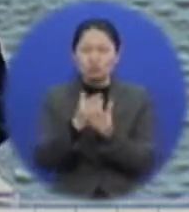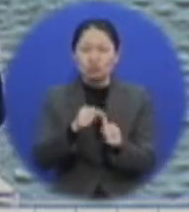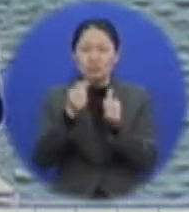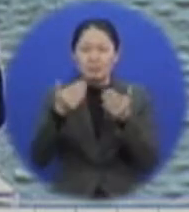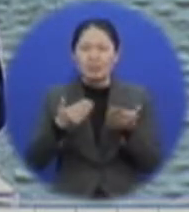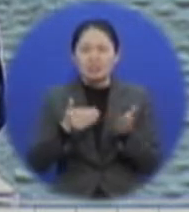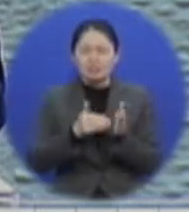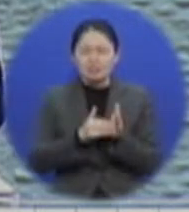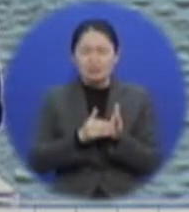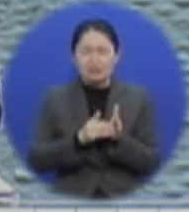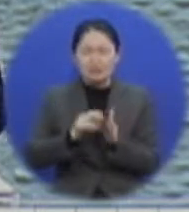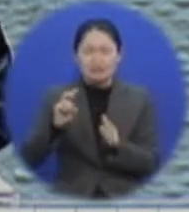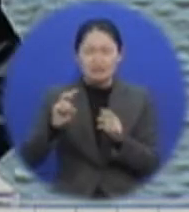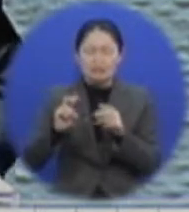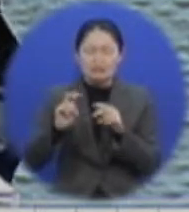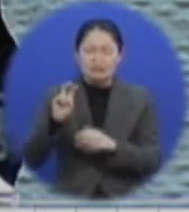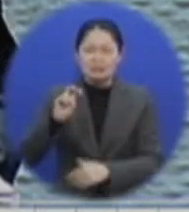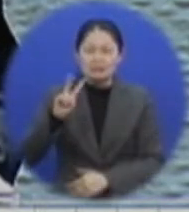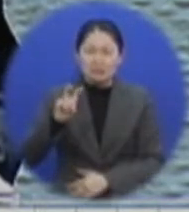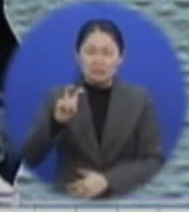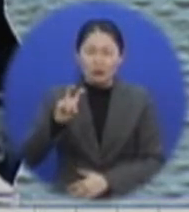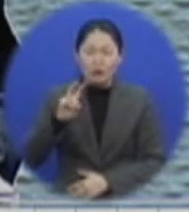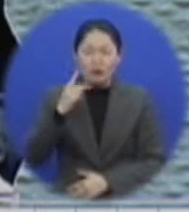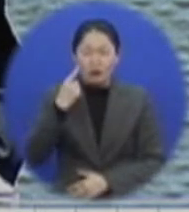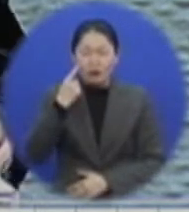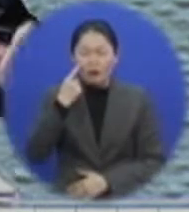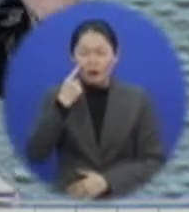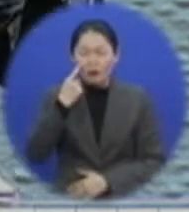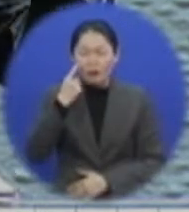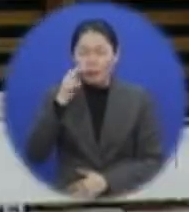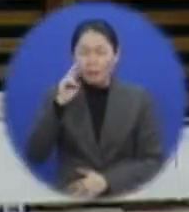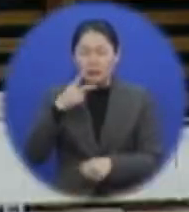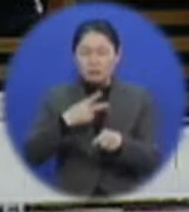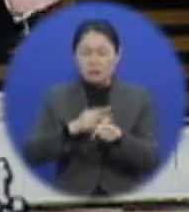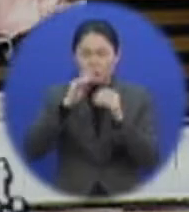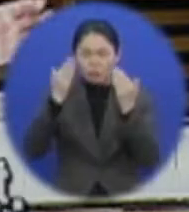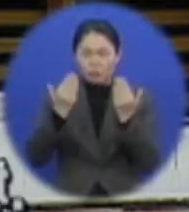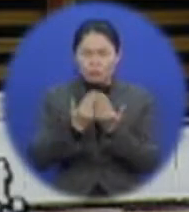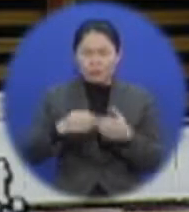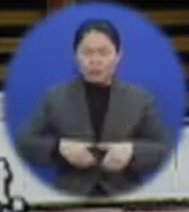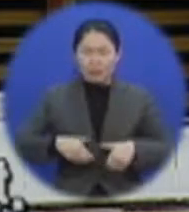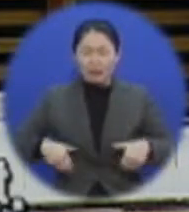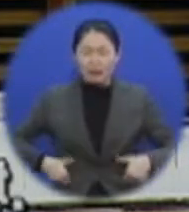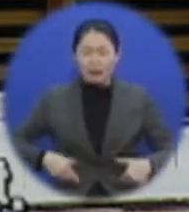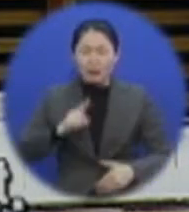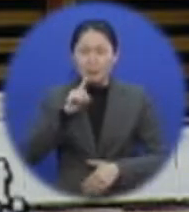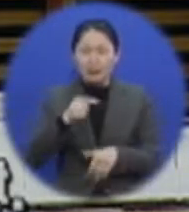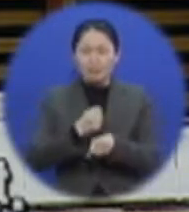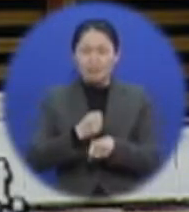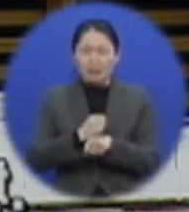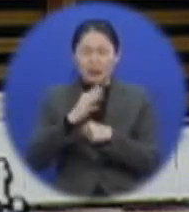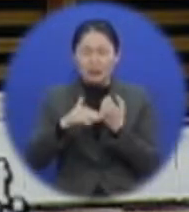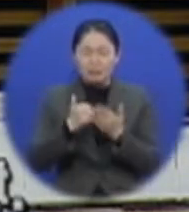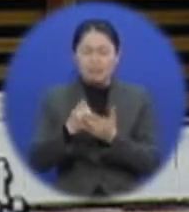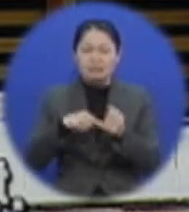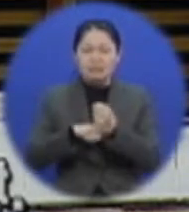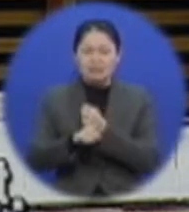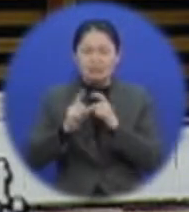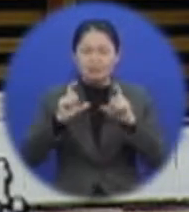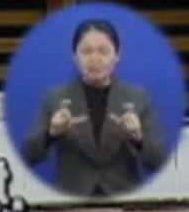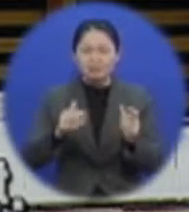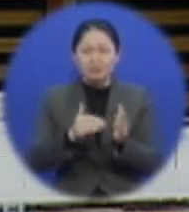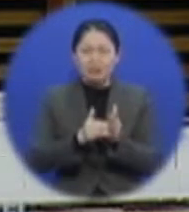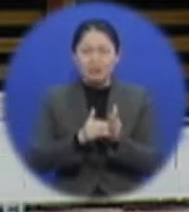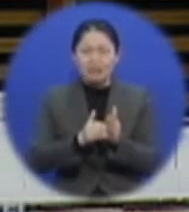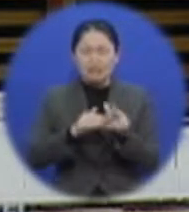아 22절에 사도 바울이 단 대학의 그 배에 타고 있는 모든 사람들에게 하나님의 뜻을 전합니다